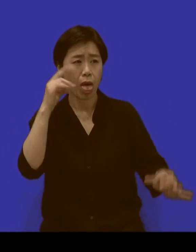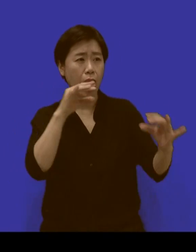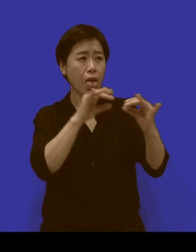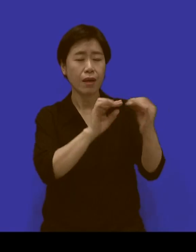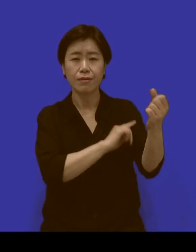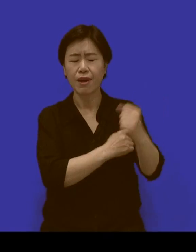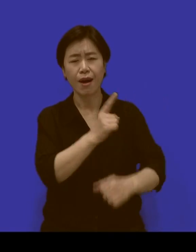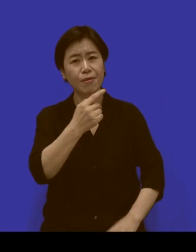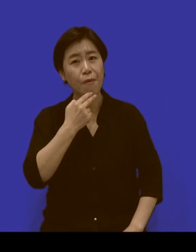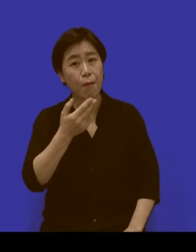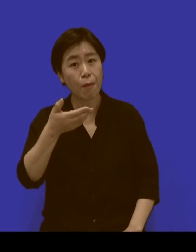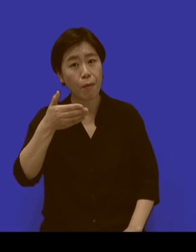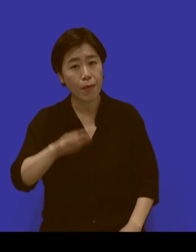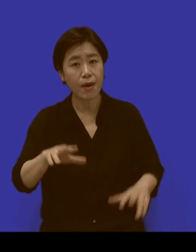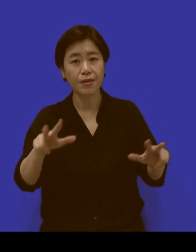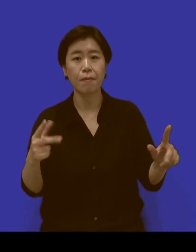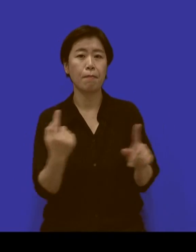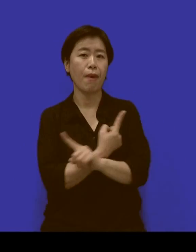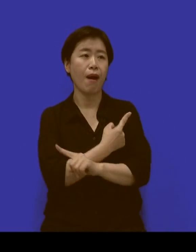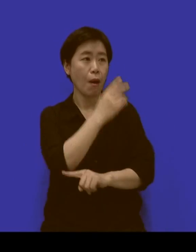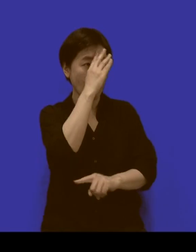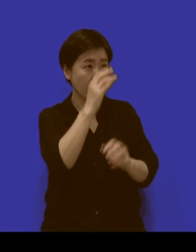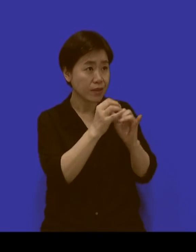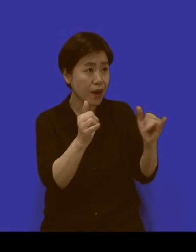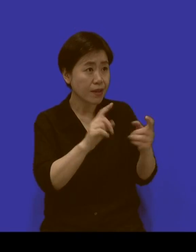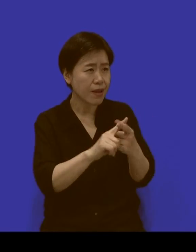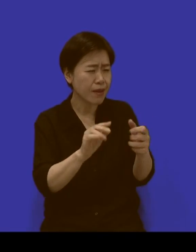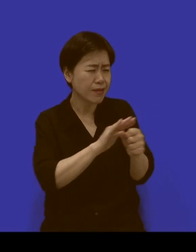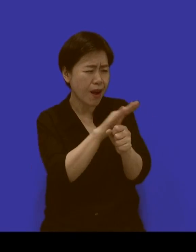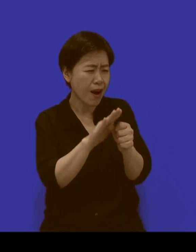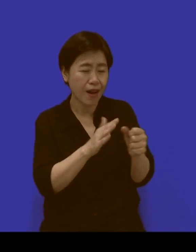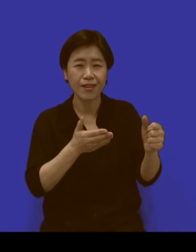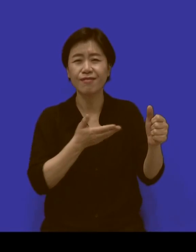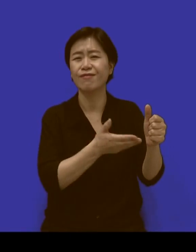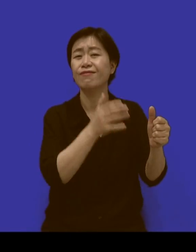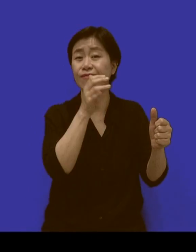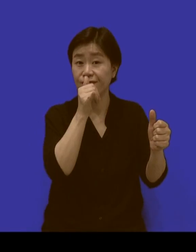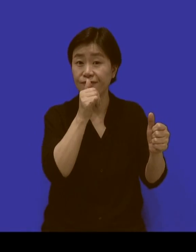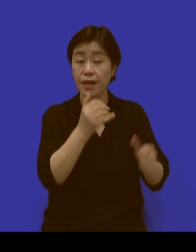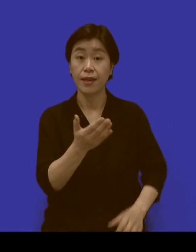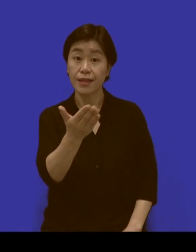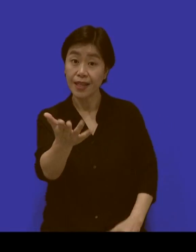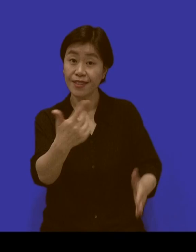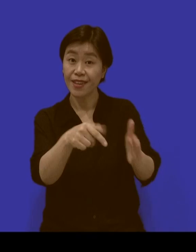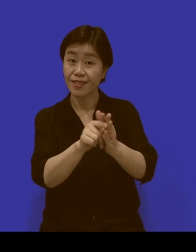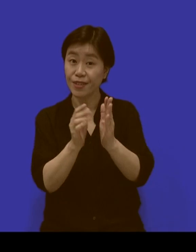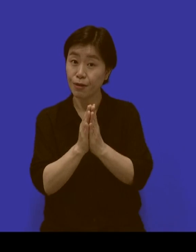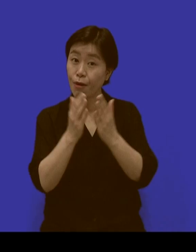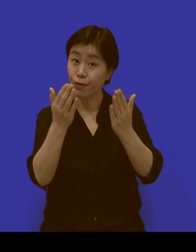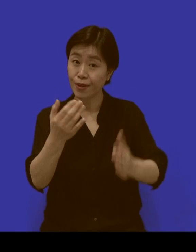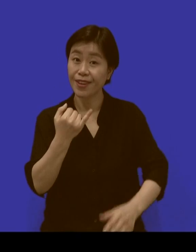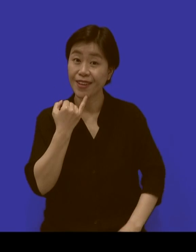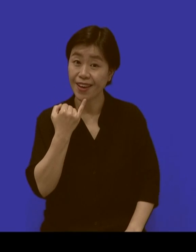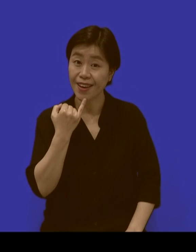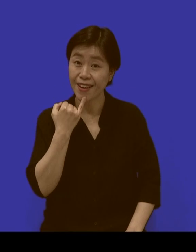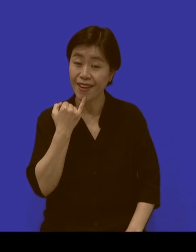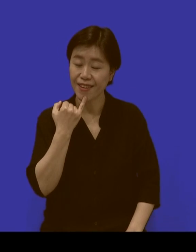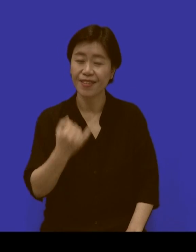기도하는 의사가 되었다고 고백하시는 분이십니다. 당신을 위해 기도해도 되겠습니까? 이거 뭐지